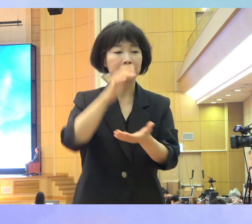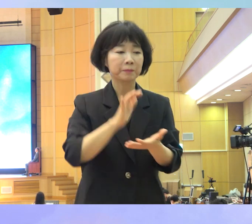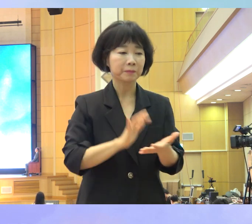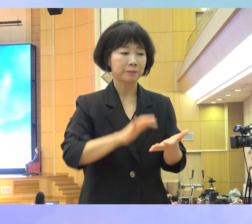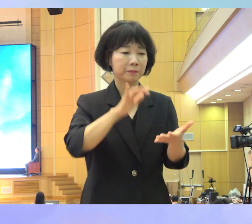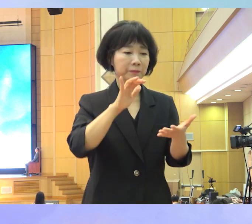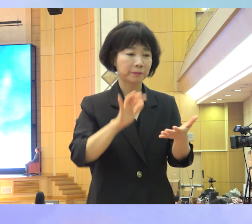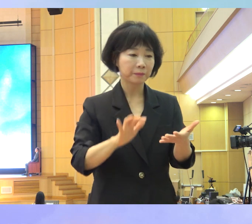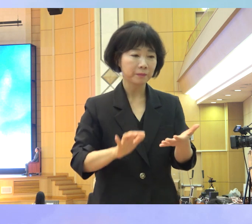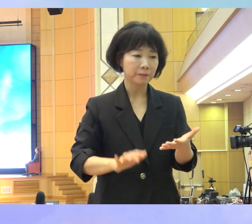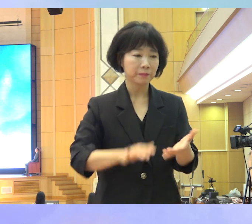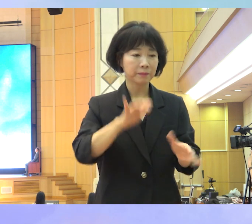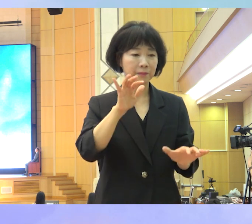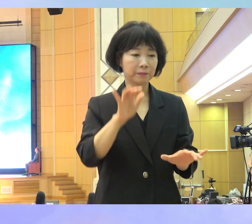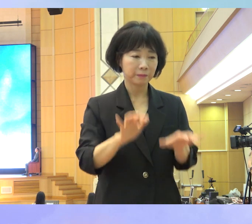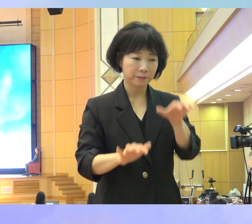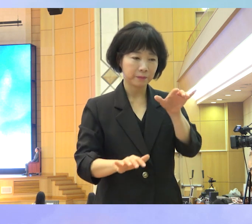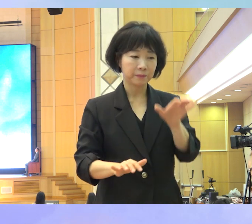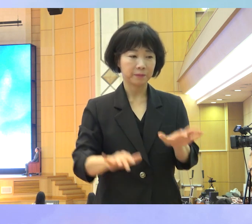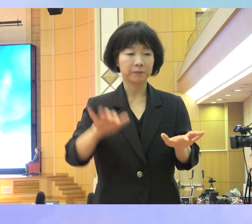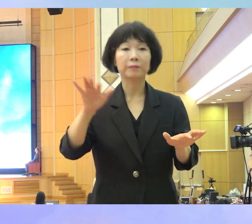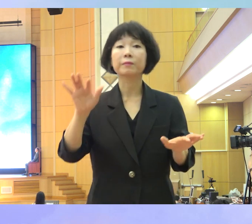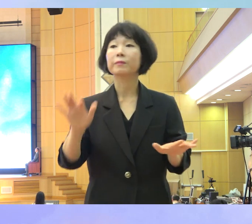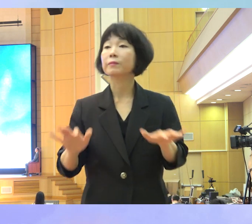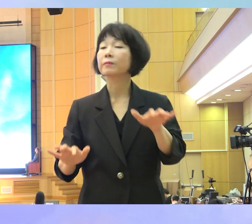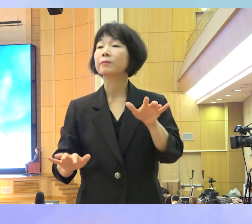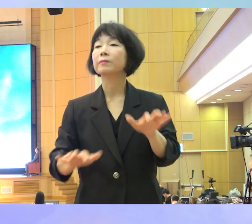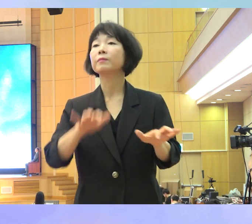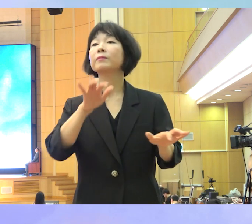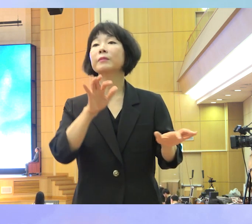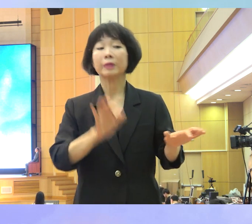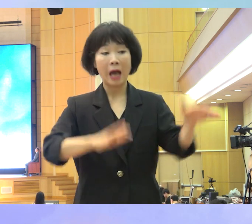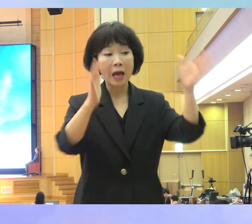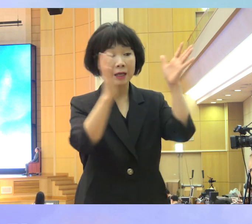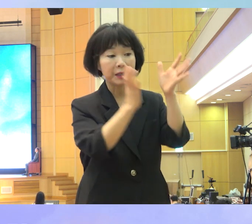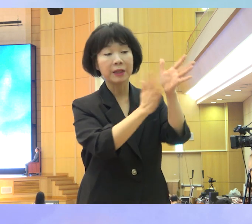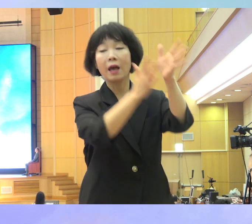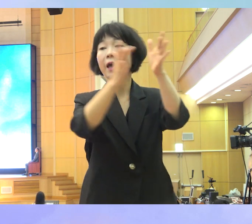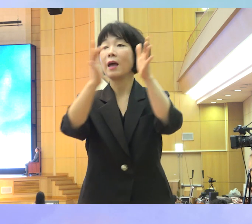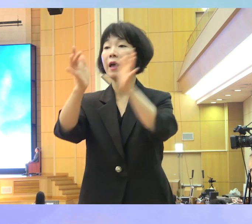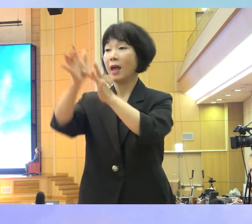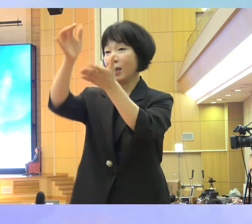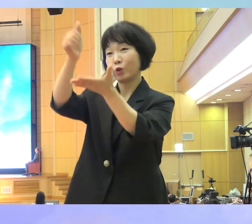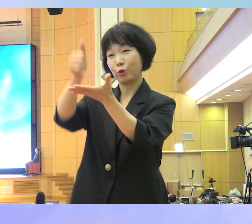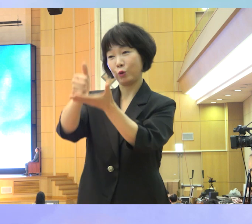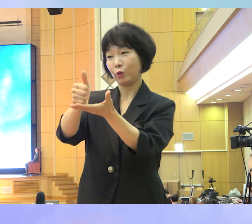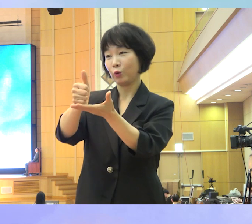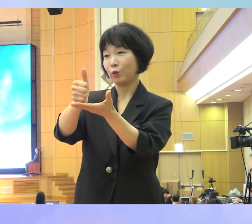예수 아름다우신